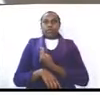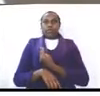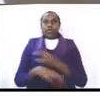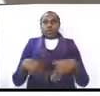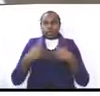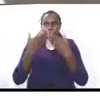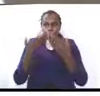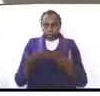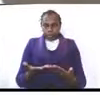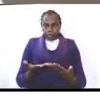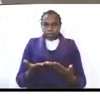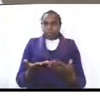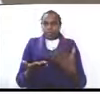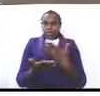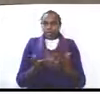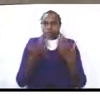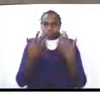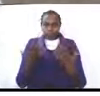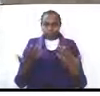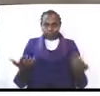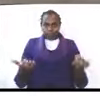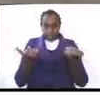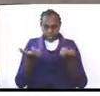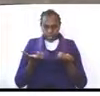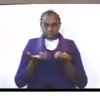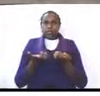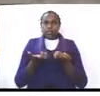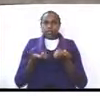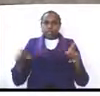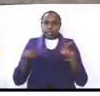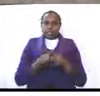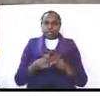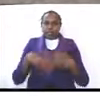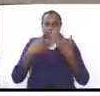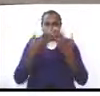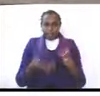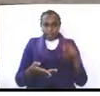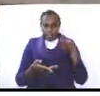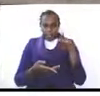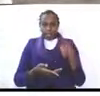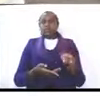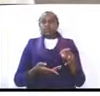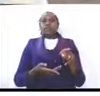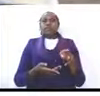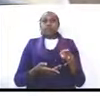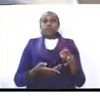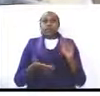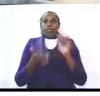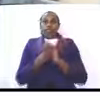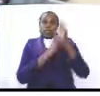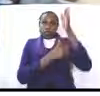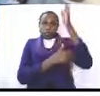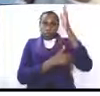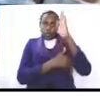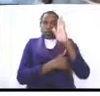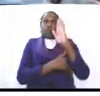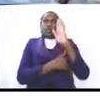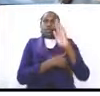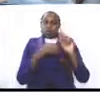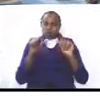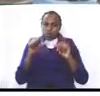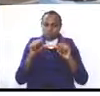umetupa za mahitaji yetu na tumeleta hizi ili Baba